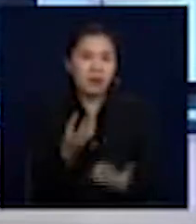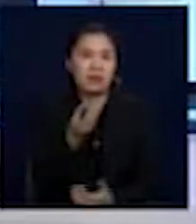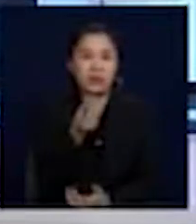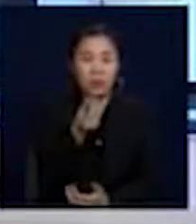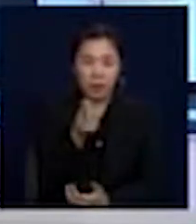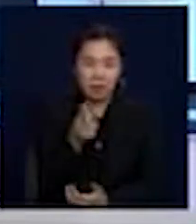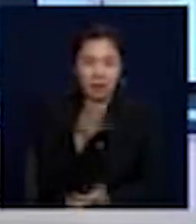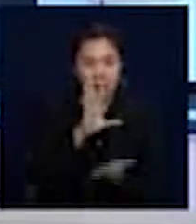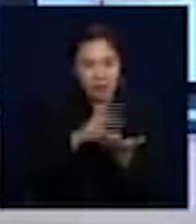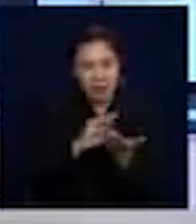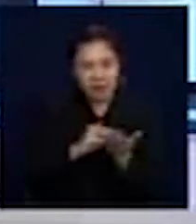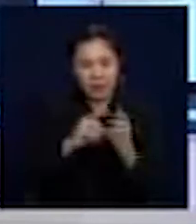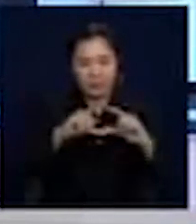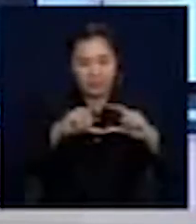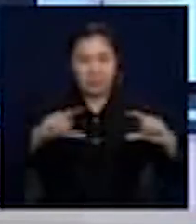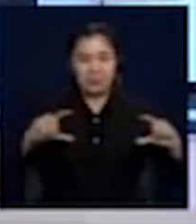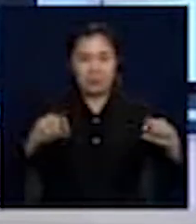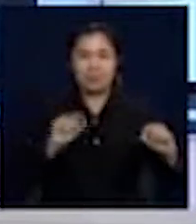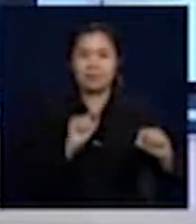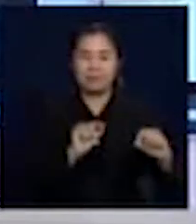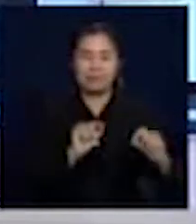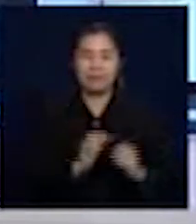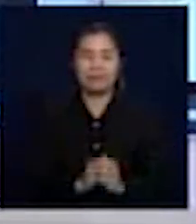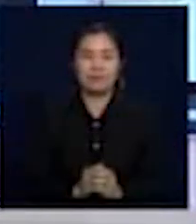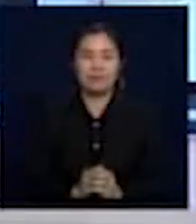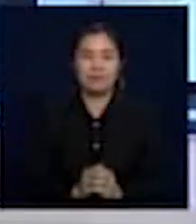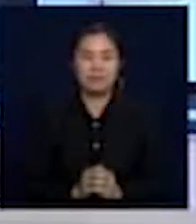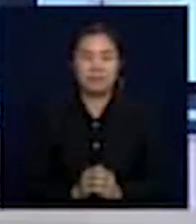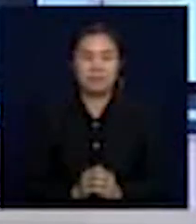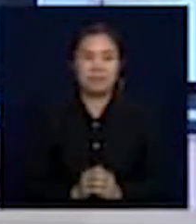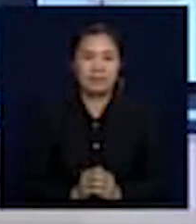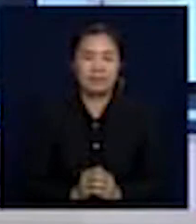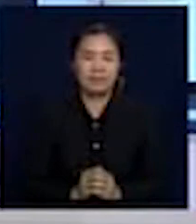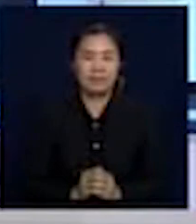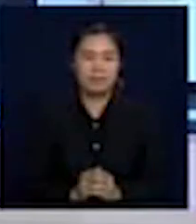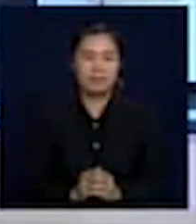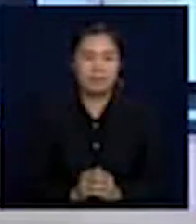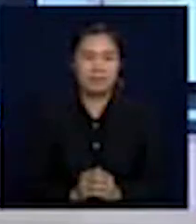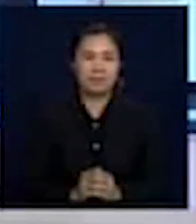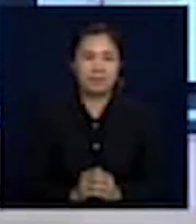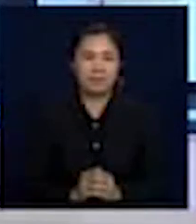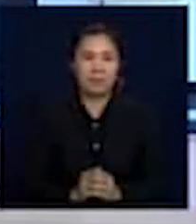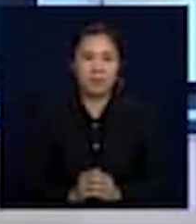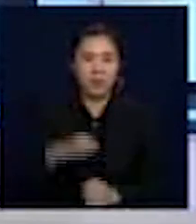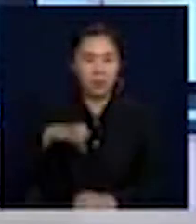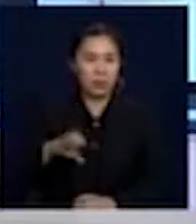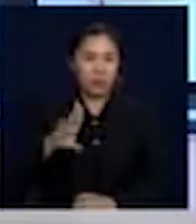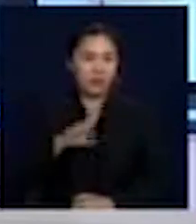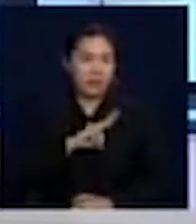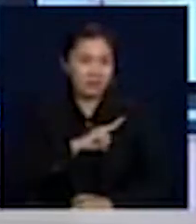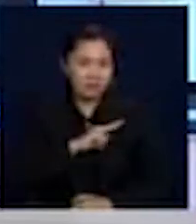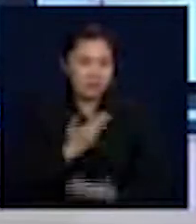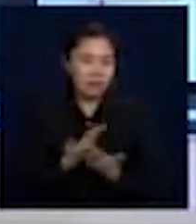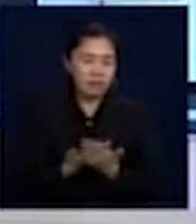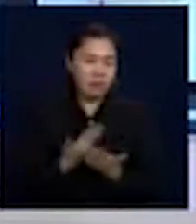ดนะฮะบรรจุไว้รายละเอียดที่คานรับบรรจุน้ำหนักรับบรรจุน้ำหนักเท่าไหร่นะฮะบริษัทอะไรเป็นผู้ว่าจ้างและม